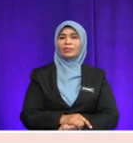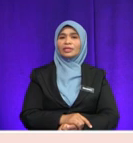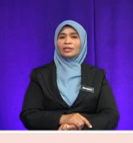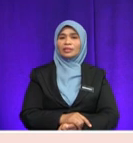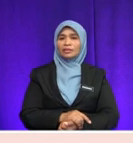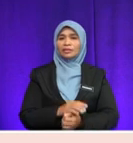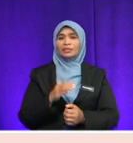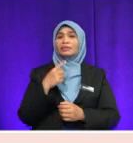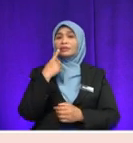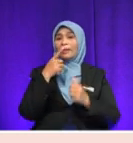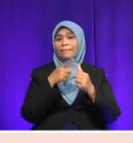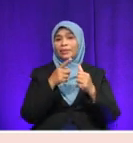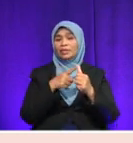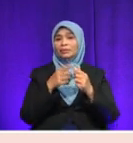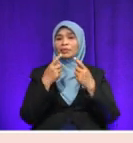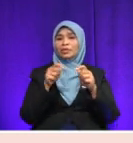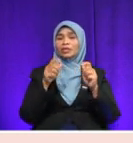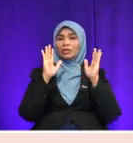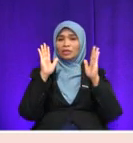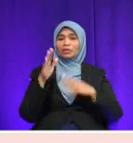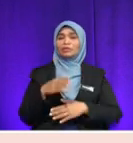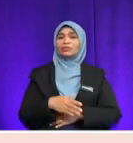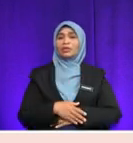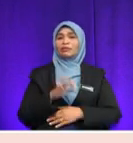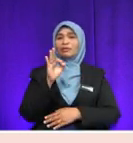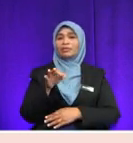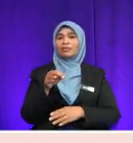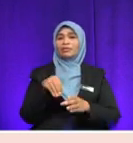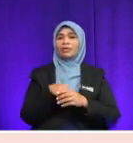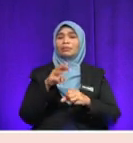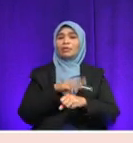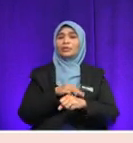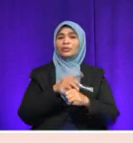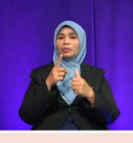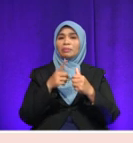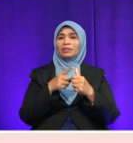yang pertama menunaikan salat fardhu dalam waktu salat Yang pertama apa jawabannya